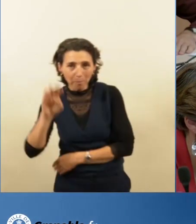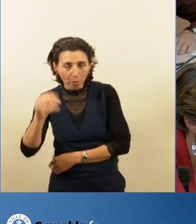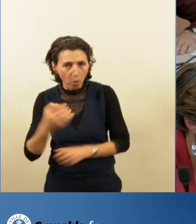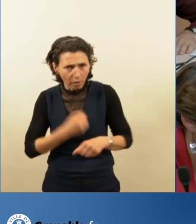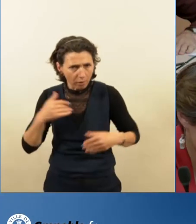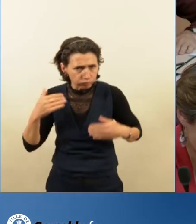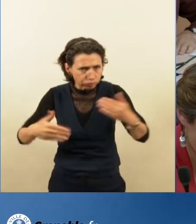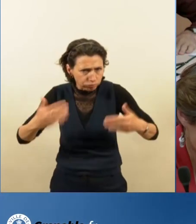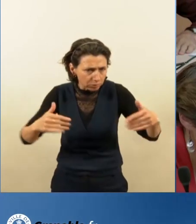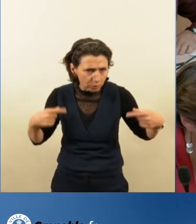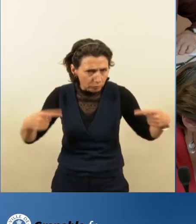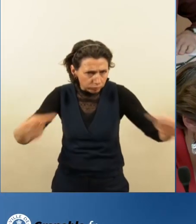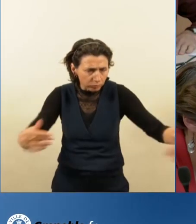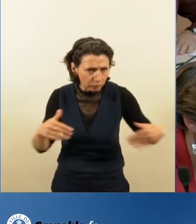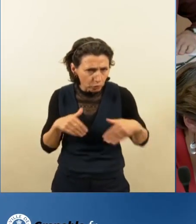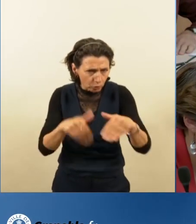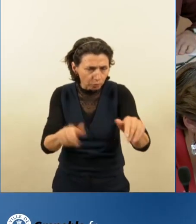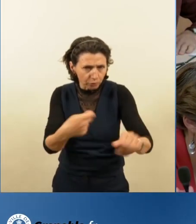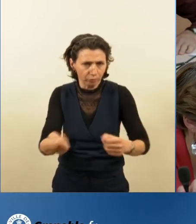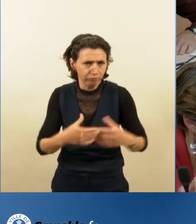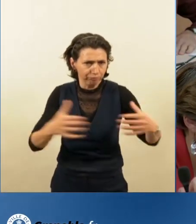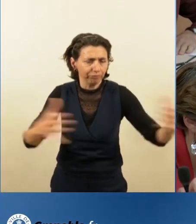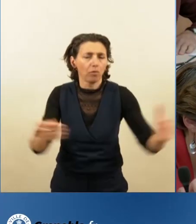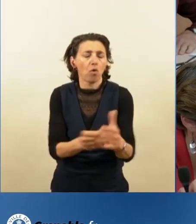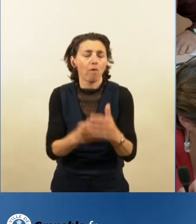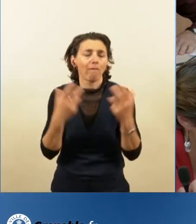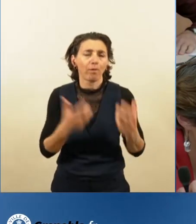avec la volonté d'amplifier tout ça